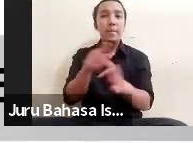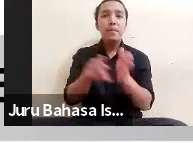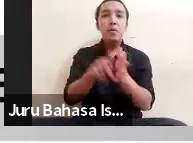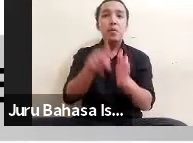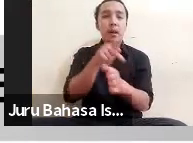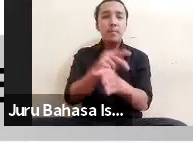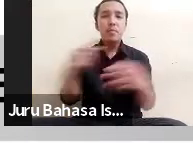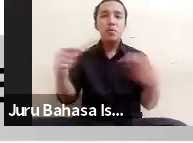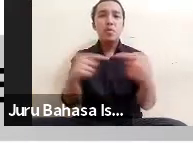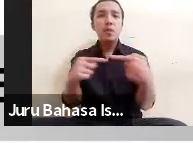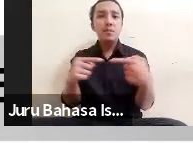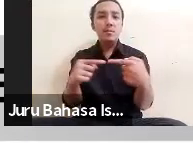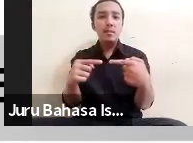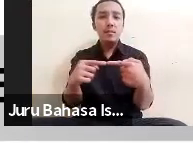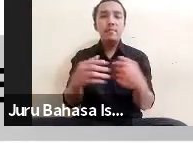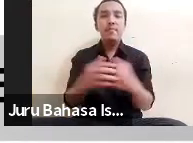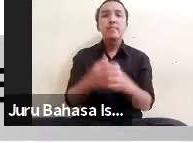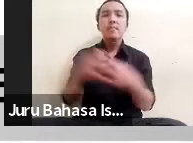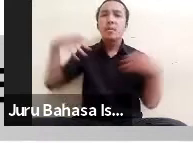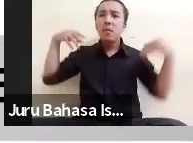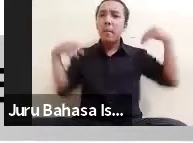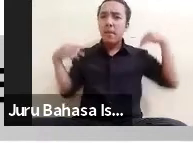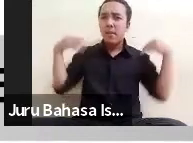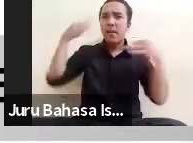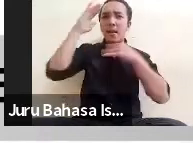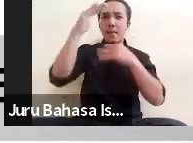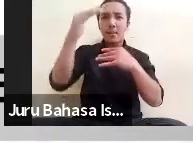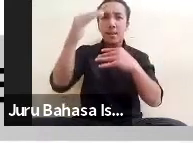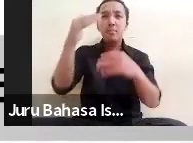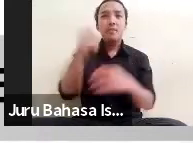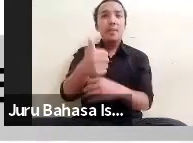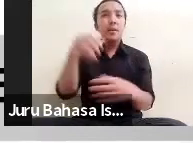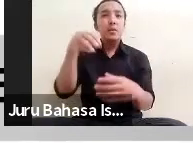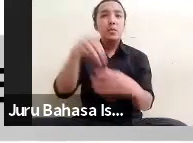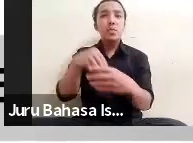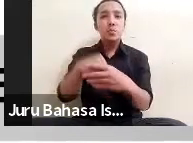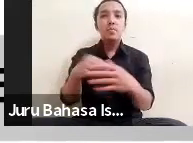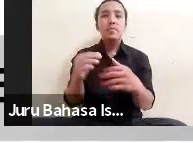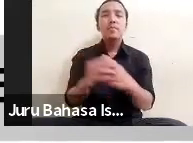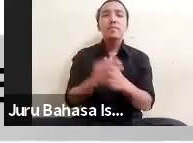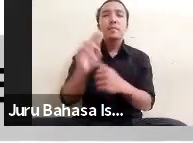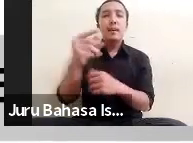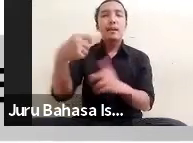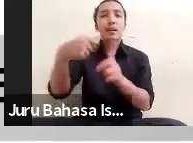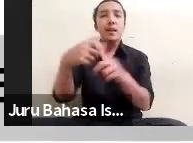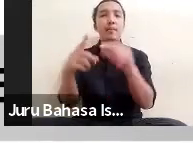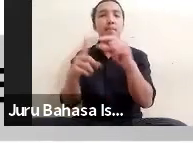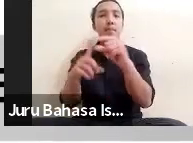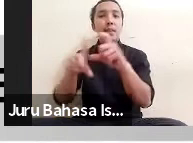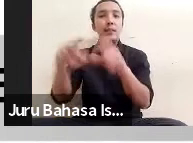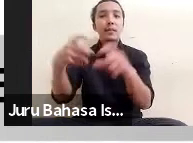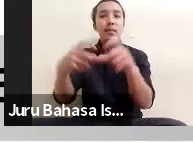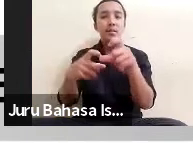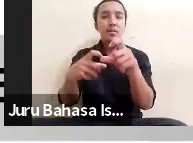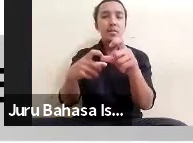dengan difabilitas harapannya juga masuk di RPJMDES, di RKPDES, dan lain sebagainya.